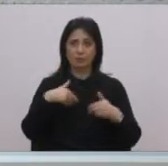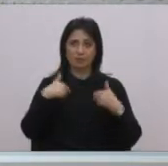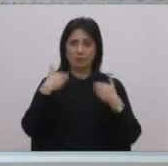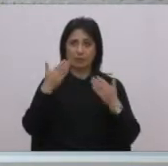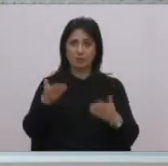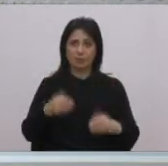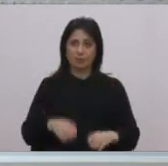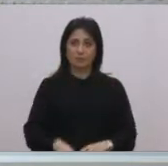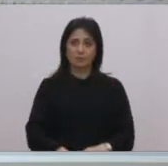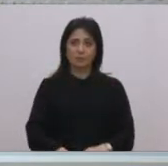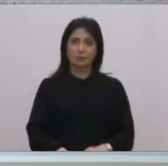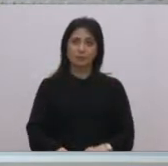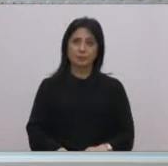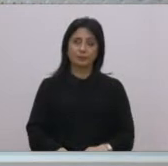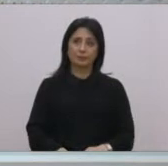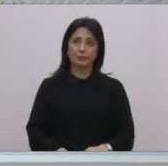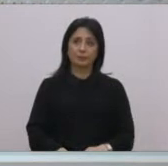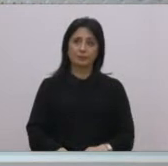lui.